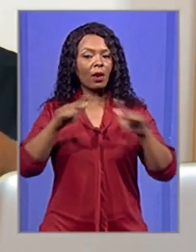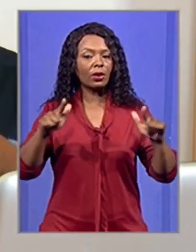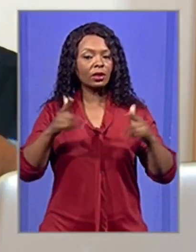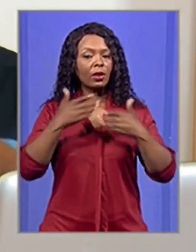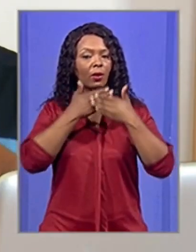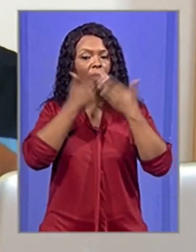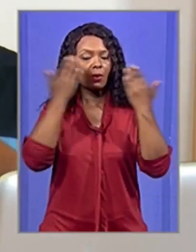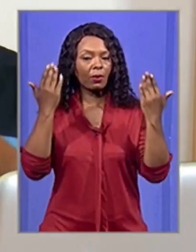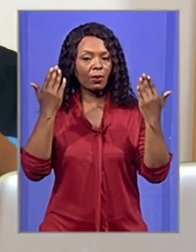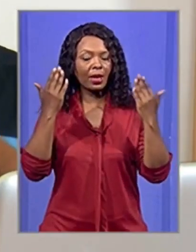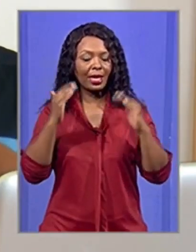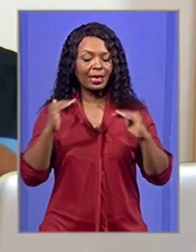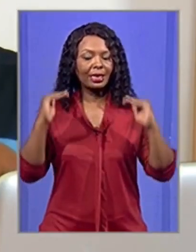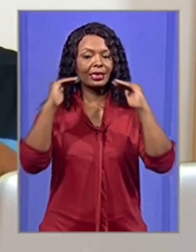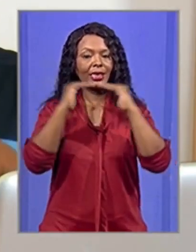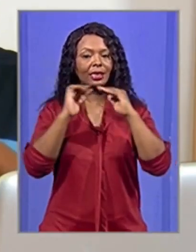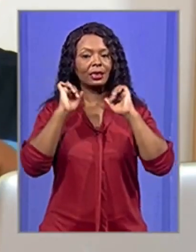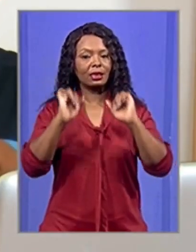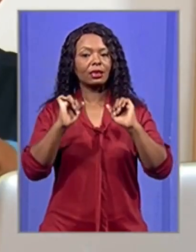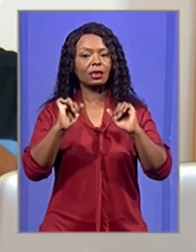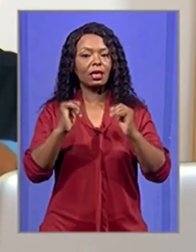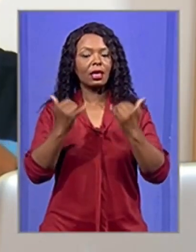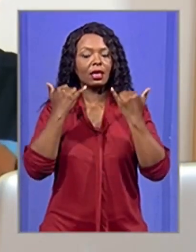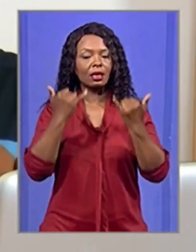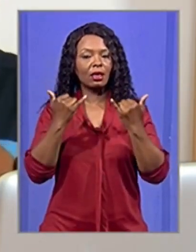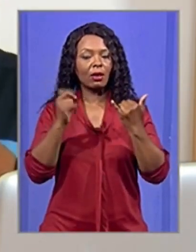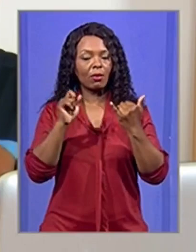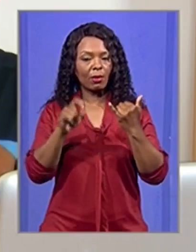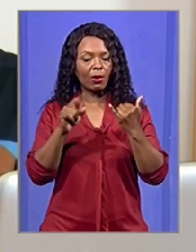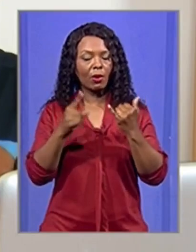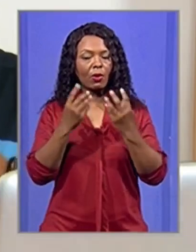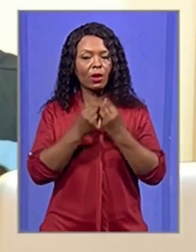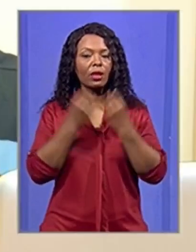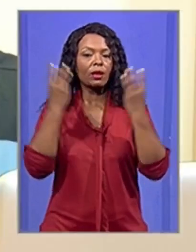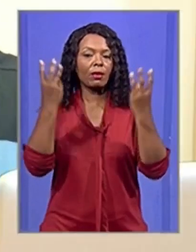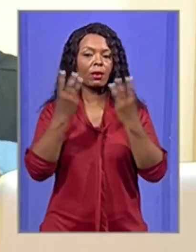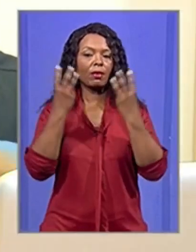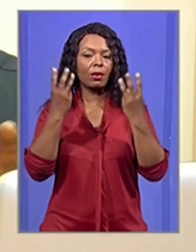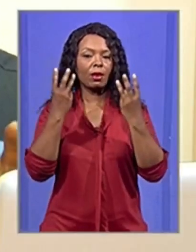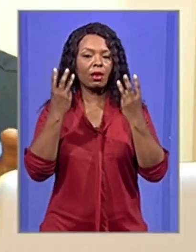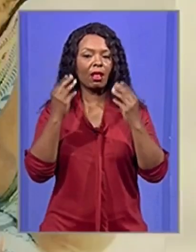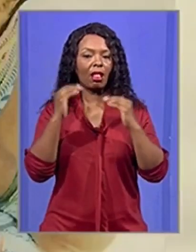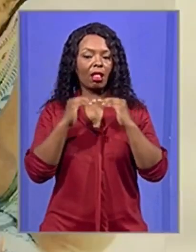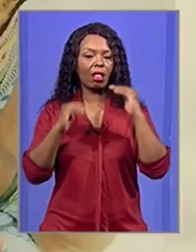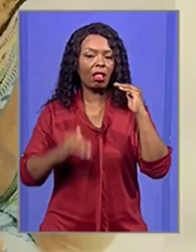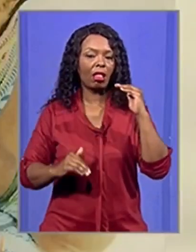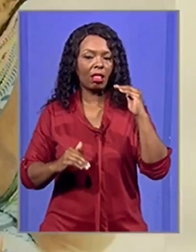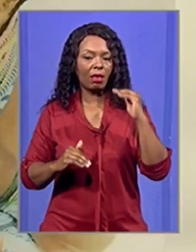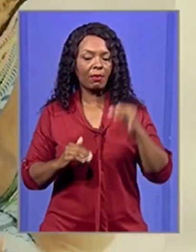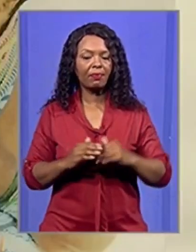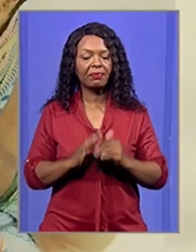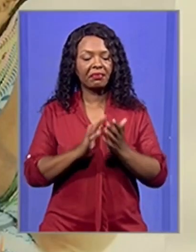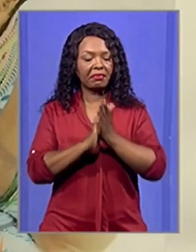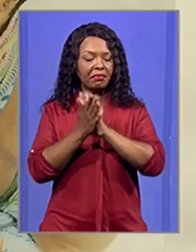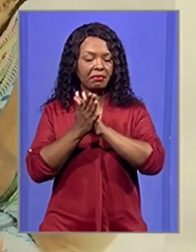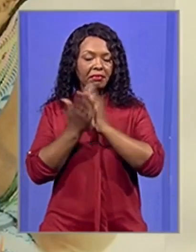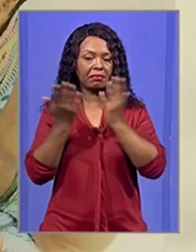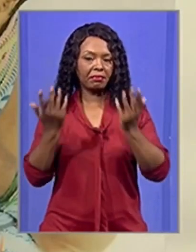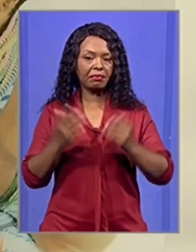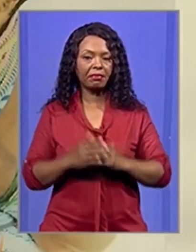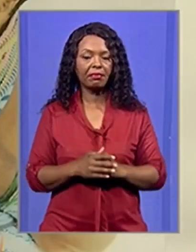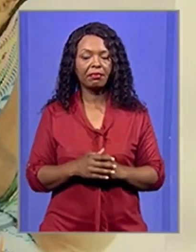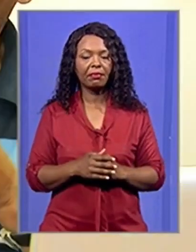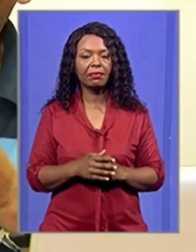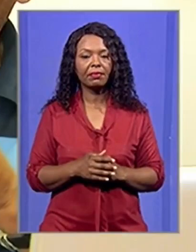of it, taking root with the people, are just such Mohado wa SABC ufumana